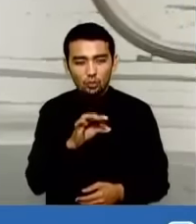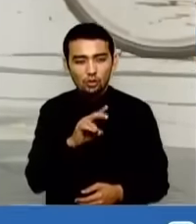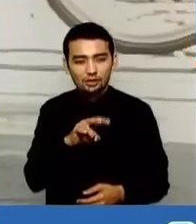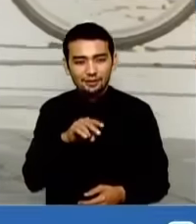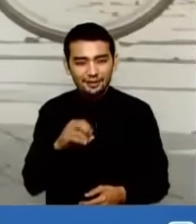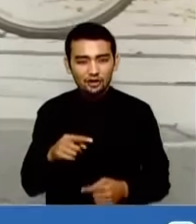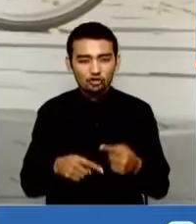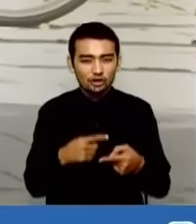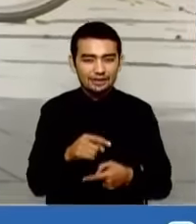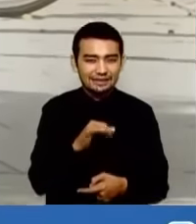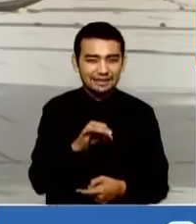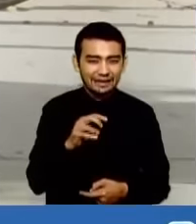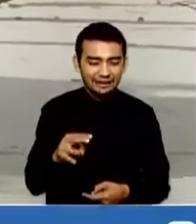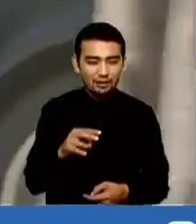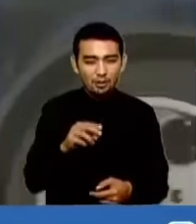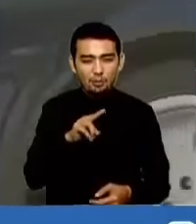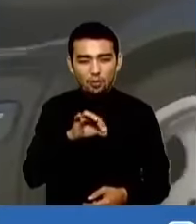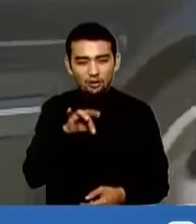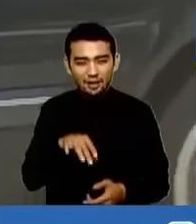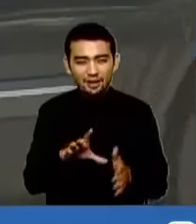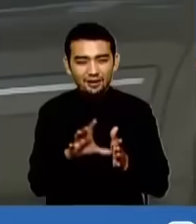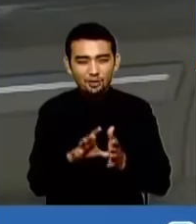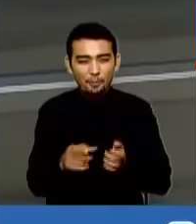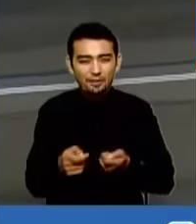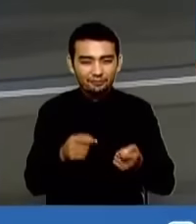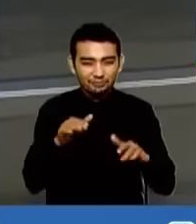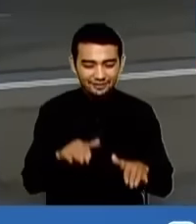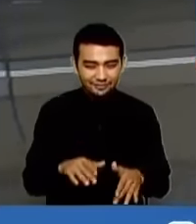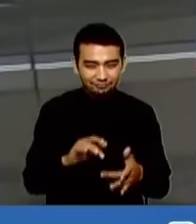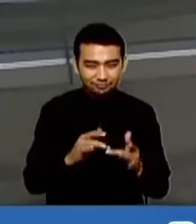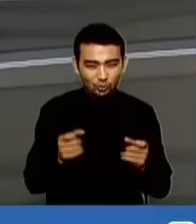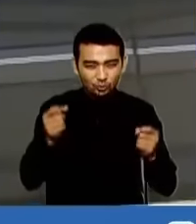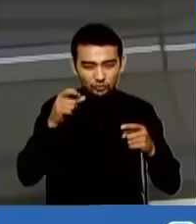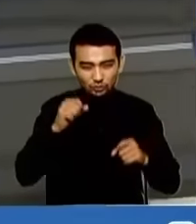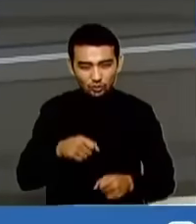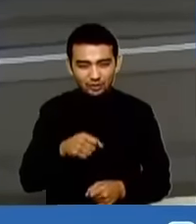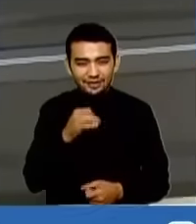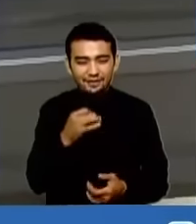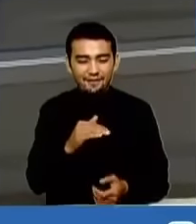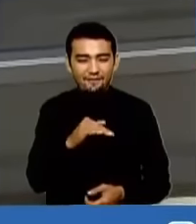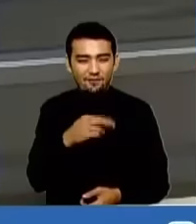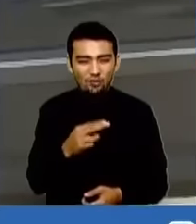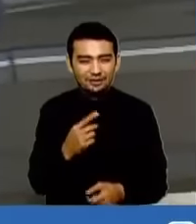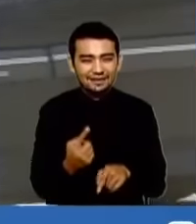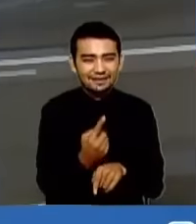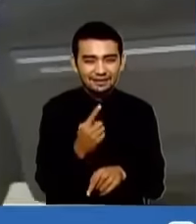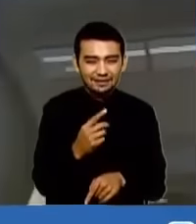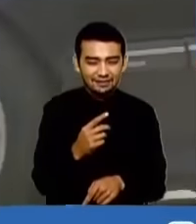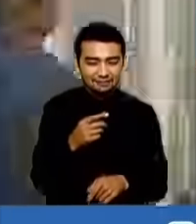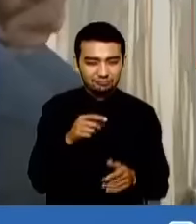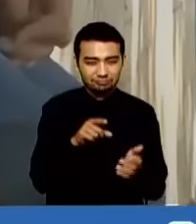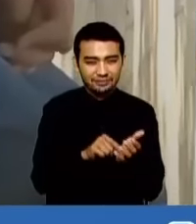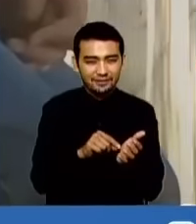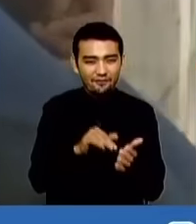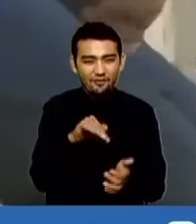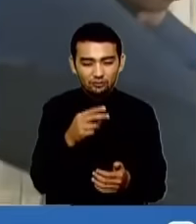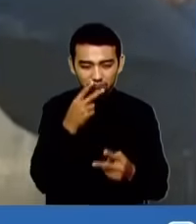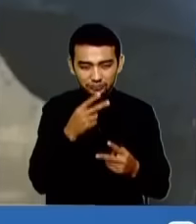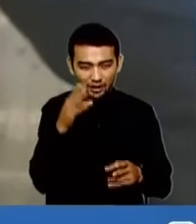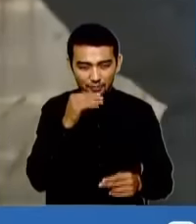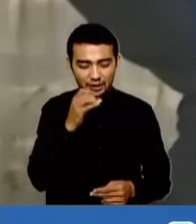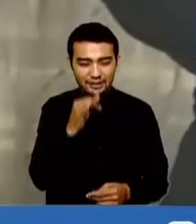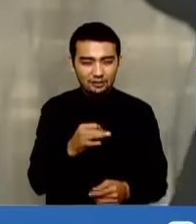ИИН через портал электронного правительства. Оператором программы выступит Единый национальный пенсионный фонд. По словам экономистов, такие программы успешно